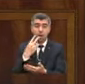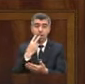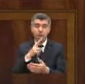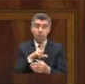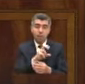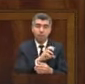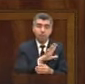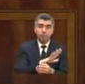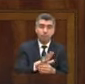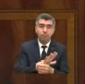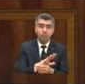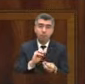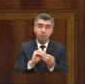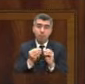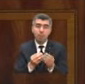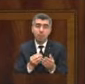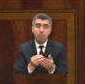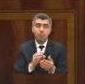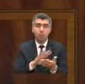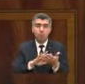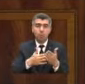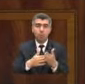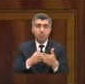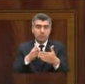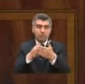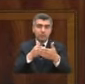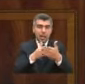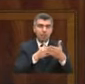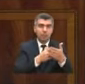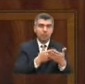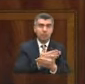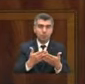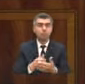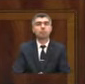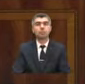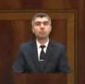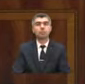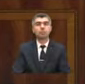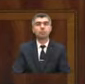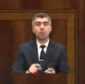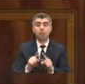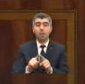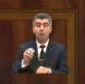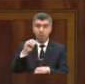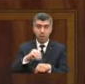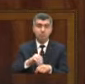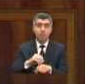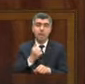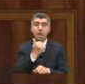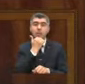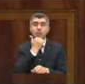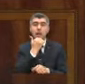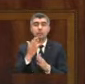بالإكراهات الحقيقية المطروحة وبحجم التحديات المطروحة حتى لا تتكرر الأخطاء